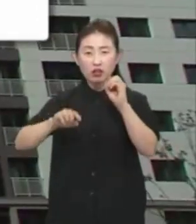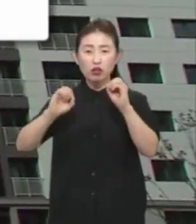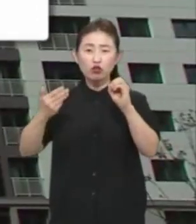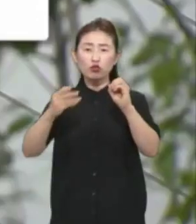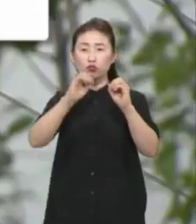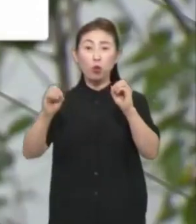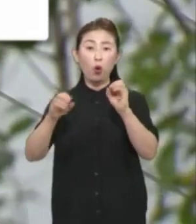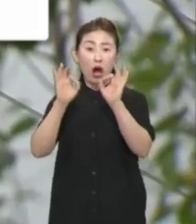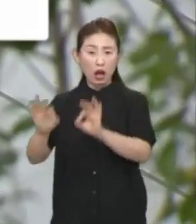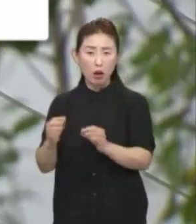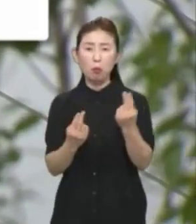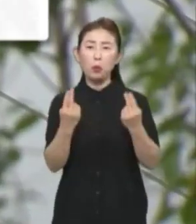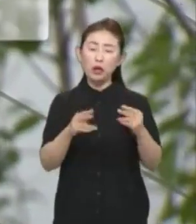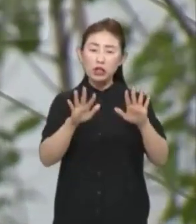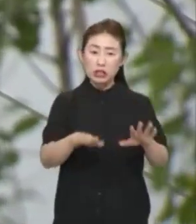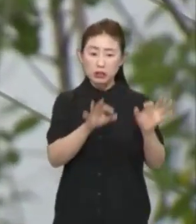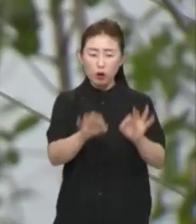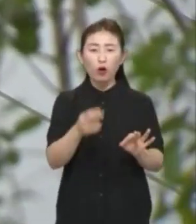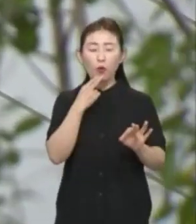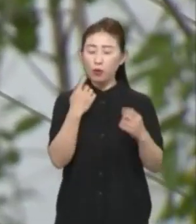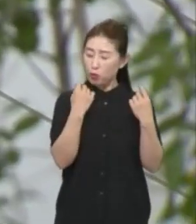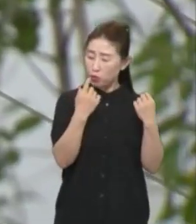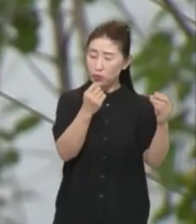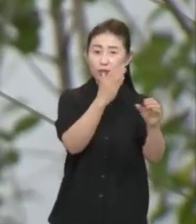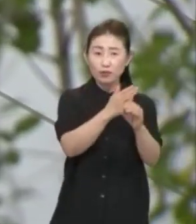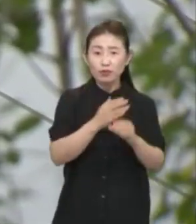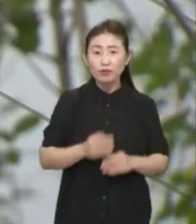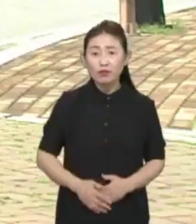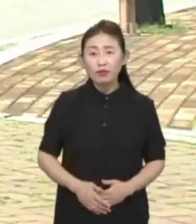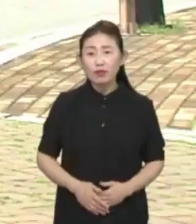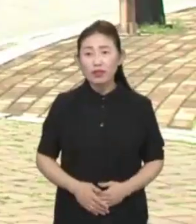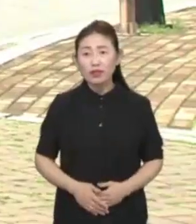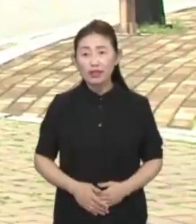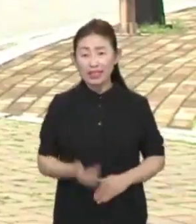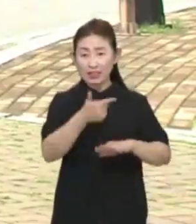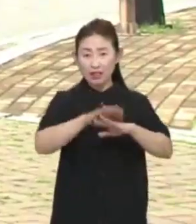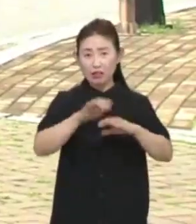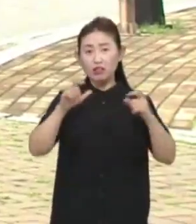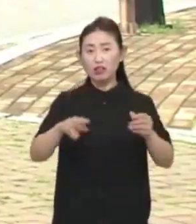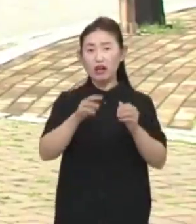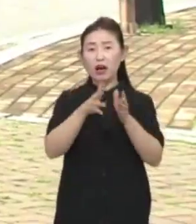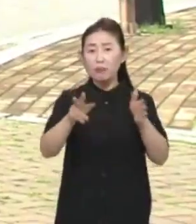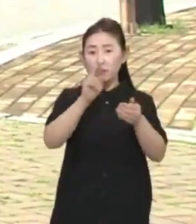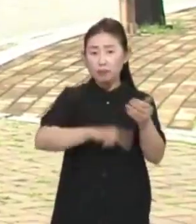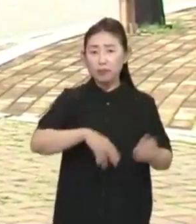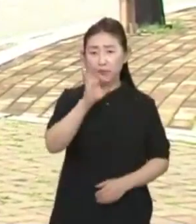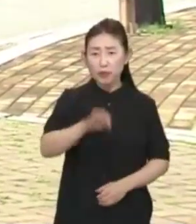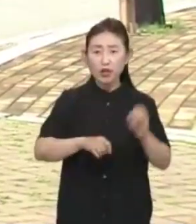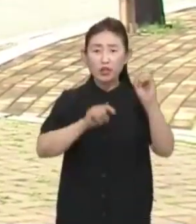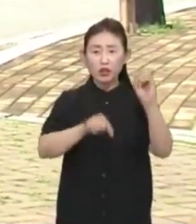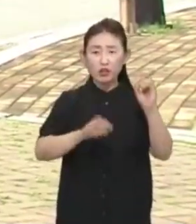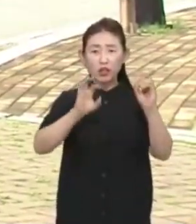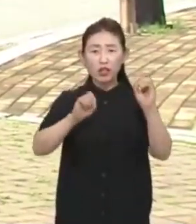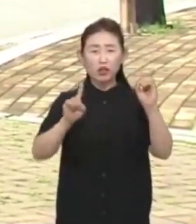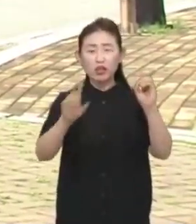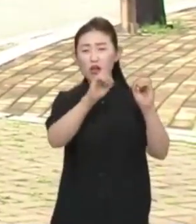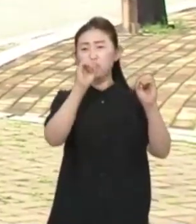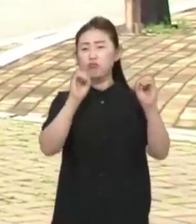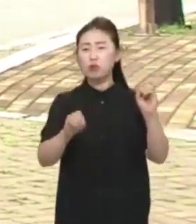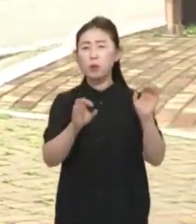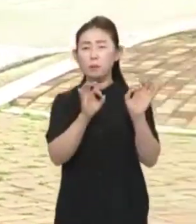0.09% 하락 등에 비해 떨어지지 않는 모습입니다. 반면 대전 지역의 아파트 매매가는